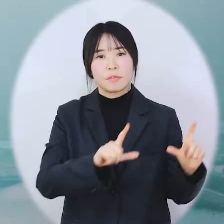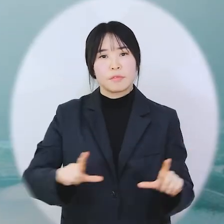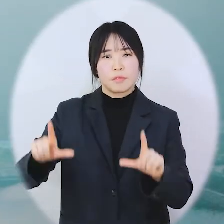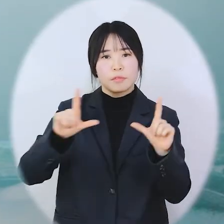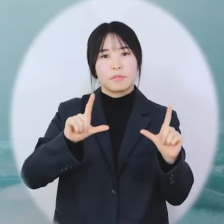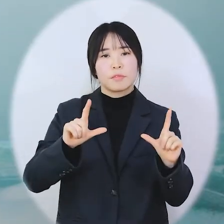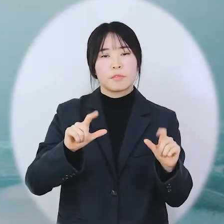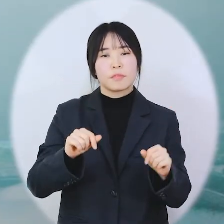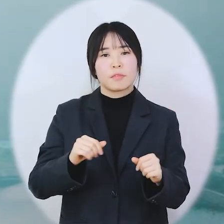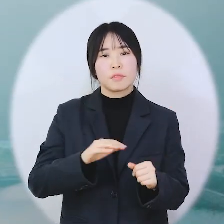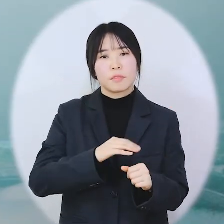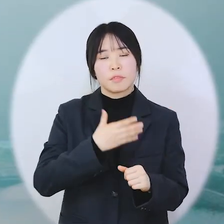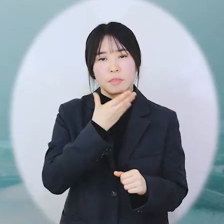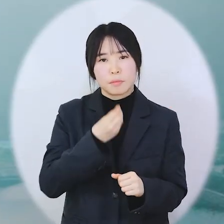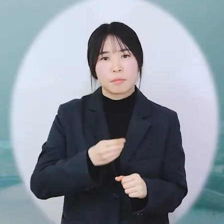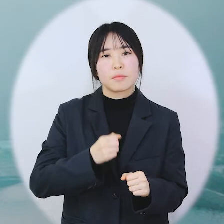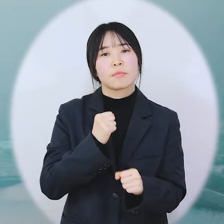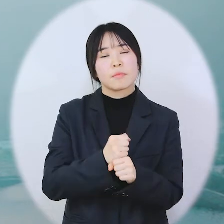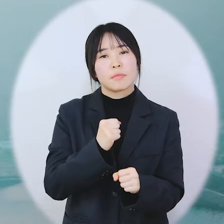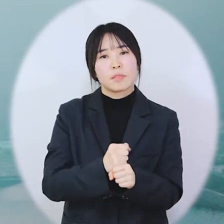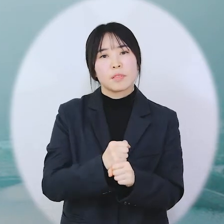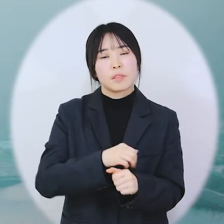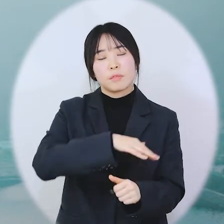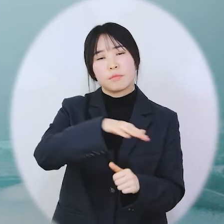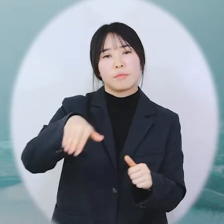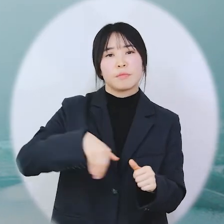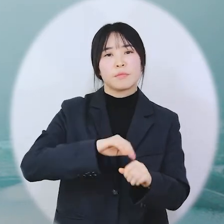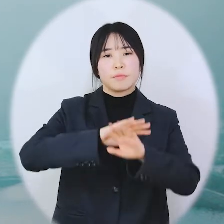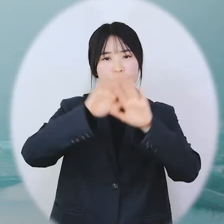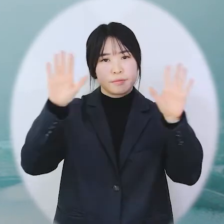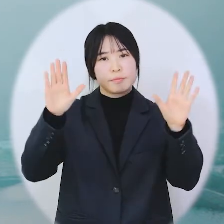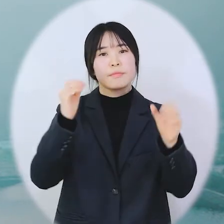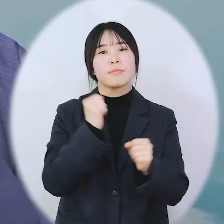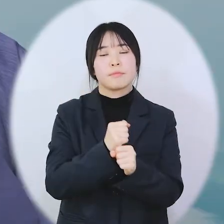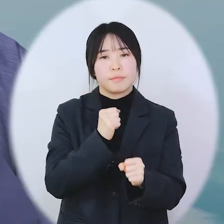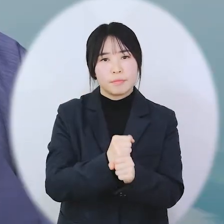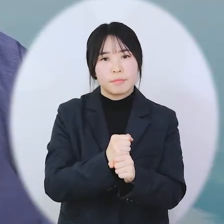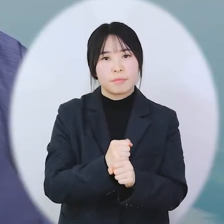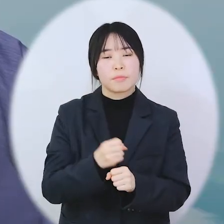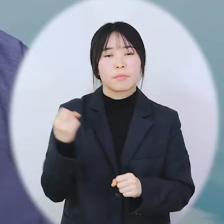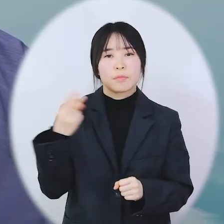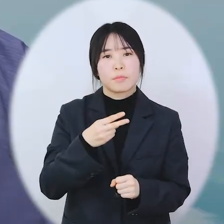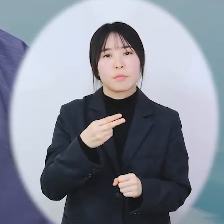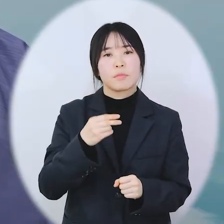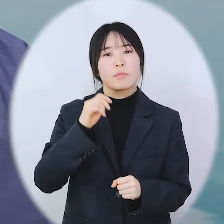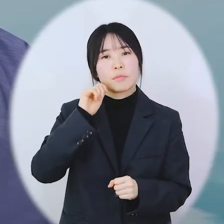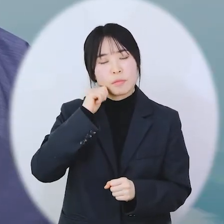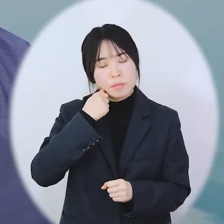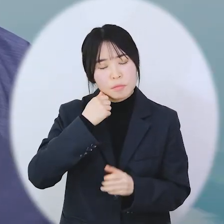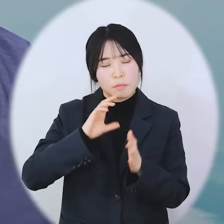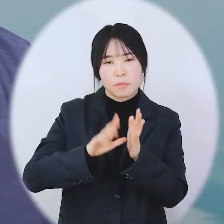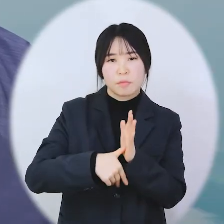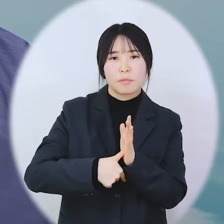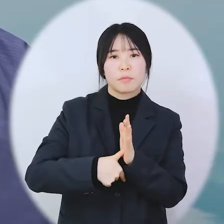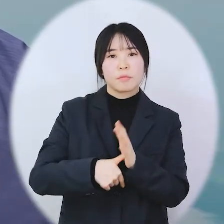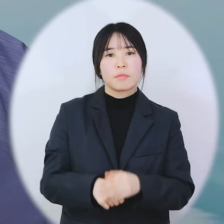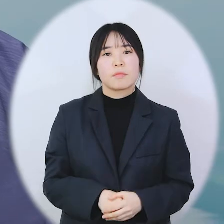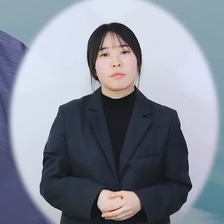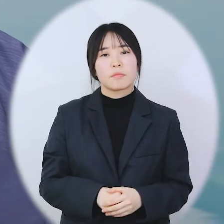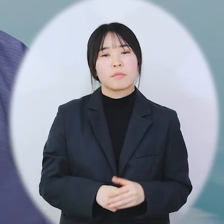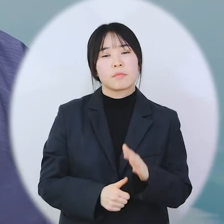행복하게 만들어주고 주변을 밝게 만듭니다 또한 아무리 어려운 때에도